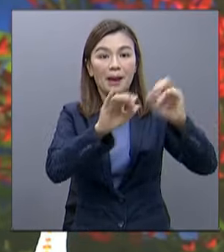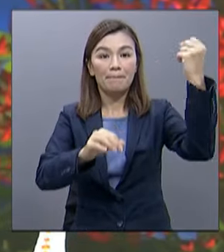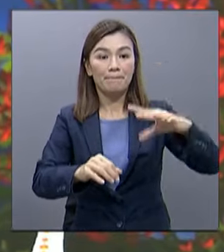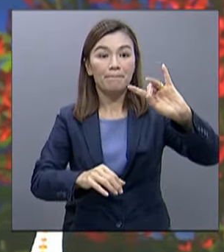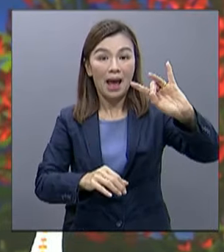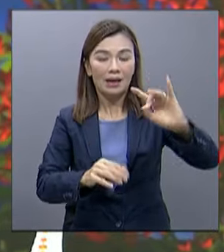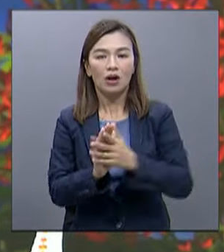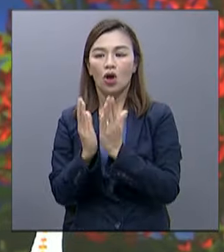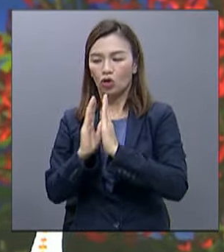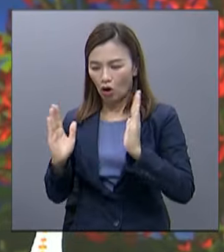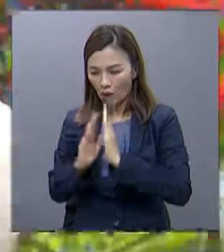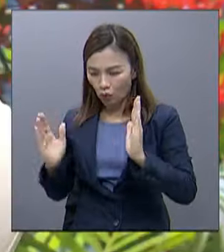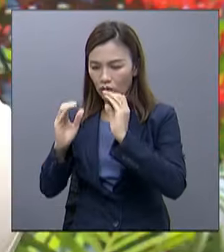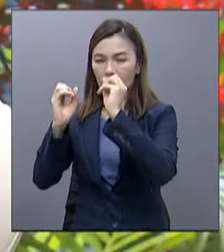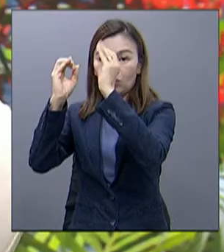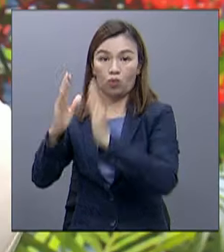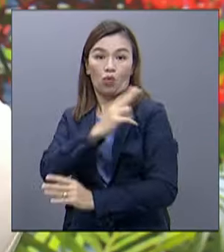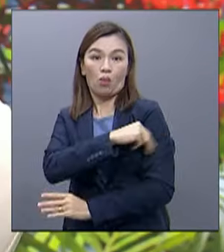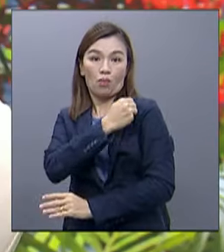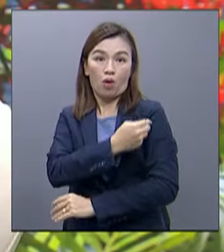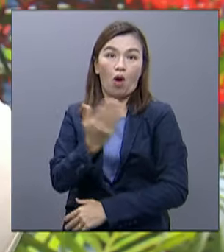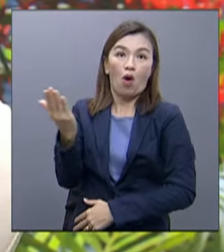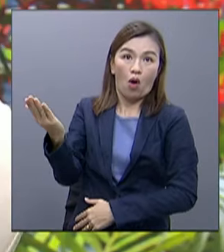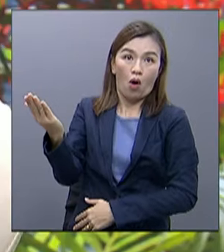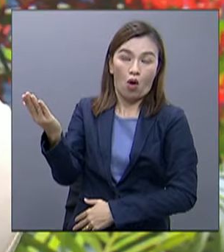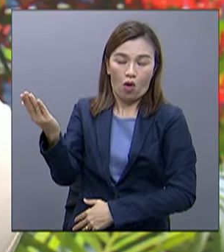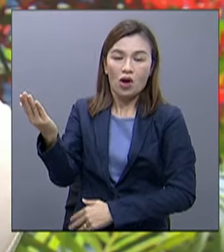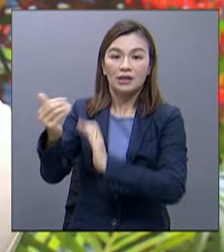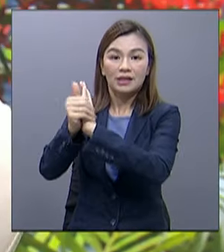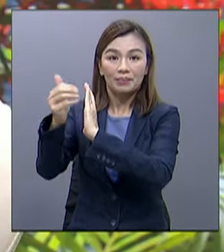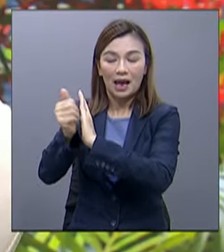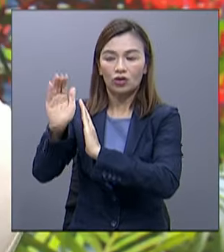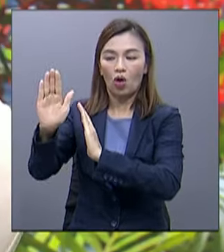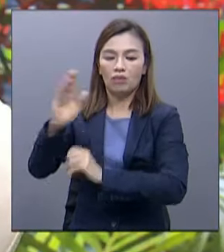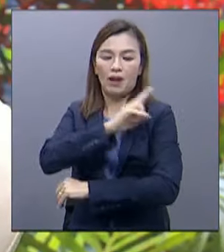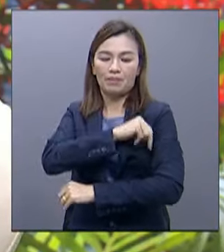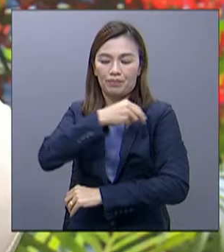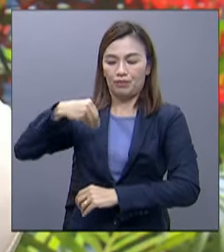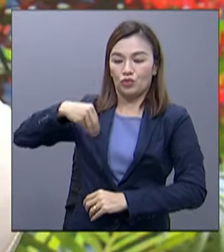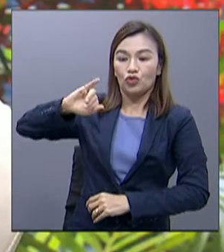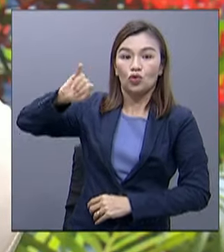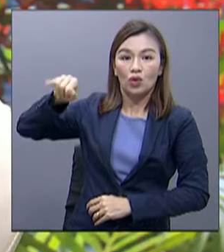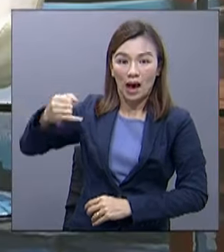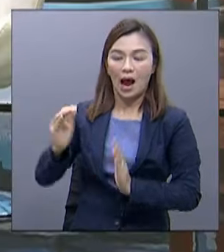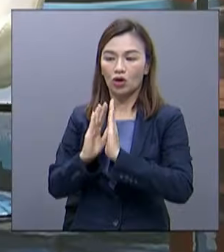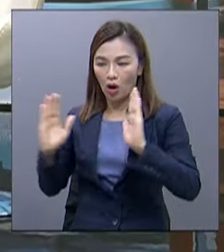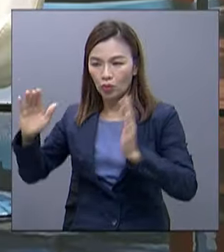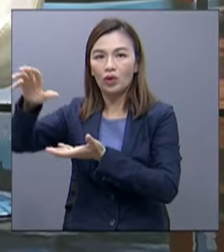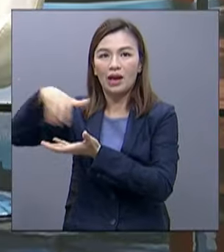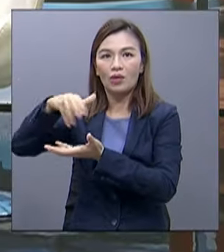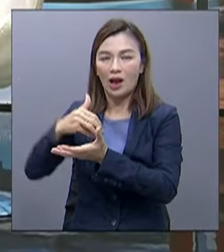ขอแพมฝยาโรพาจุฬาลงกรณสภากาชาตไทยที่มาให้ความรู้กับวันนี้ขอบคุณครับอารดี